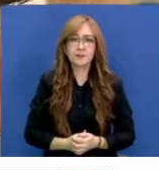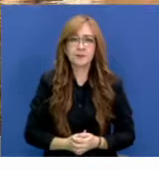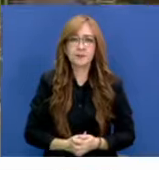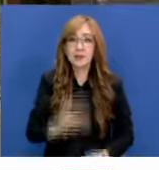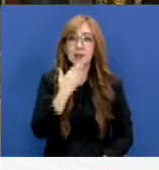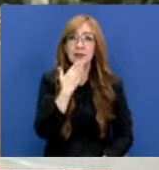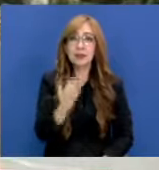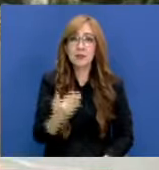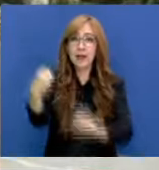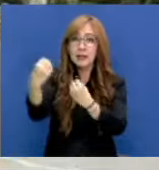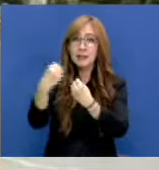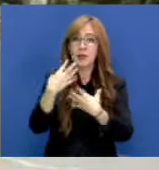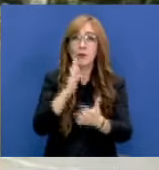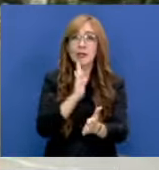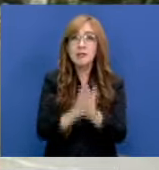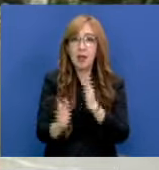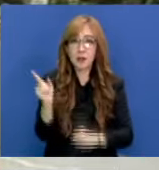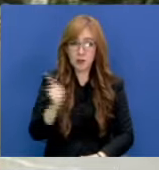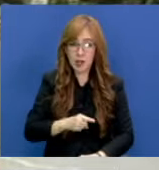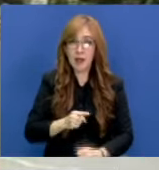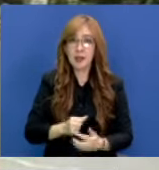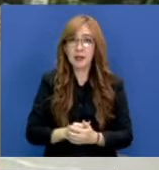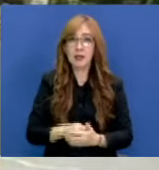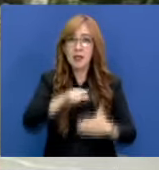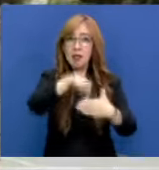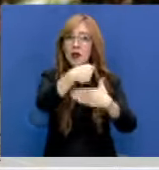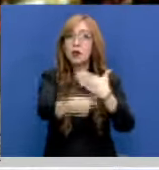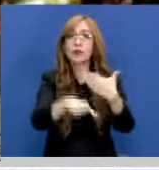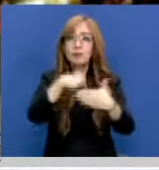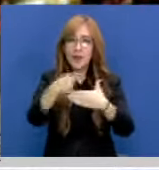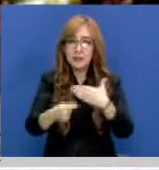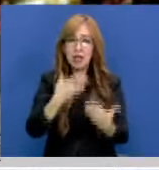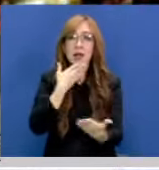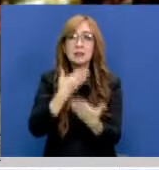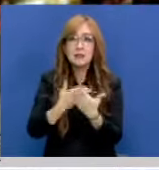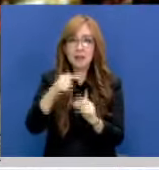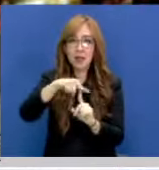Sugiarto, terima kasih informasinya, mengabarkan langsung dari Lumajang dan selamat bertugas kembali.